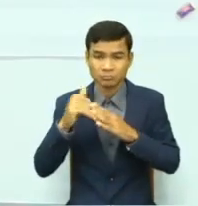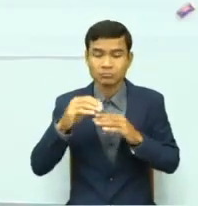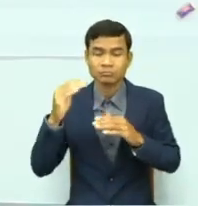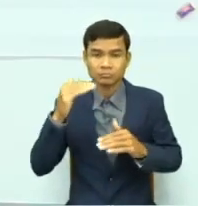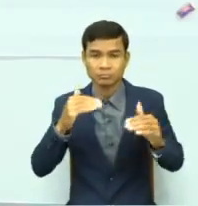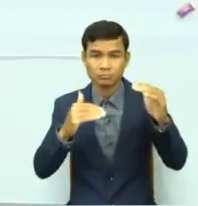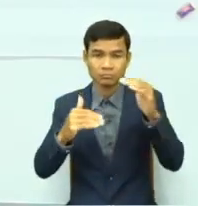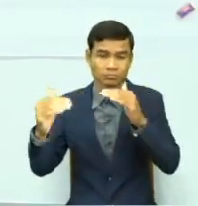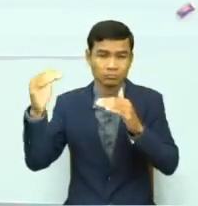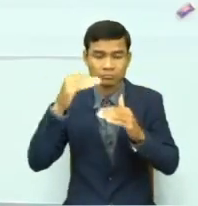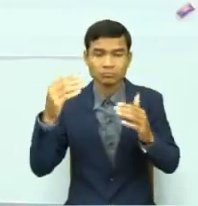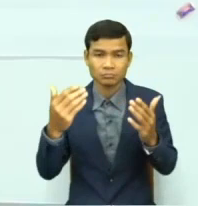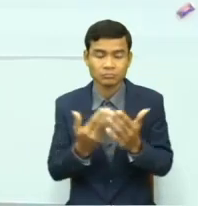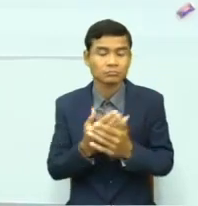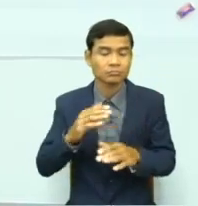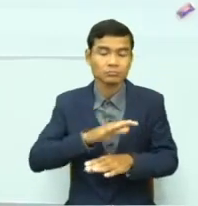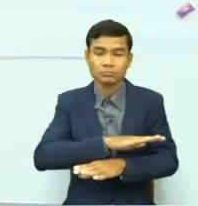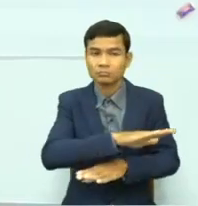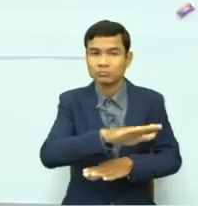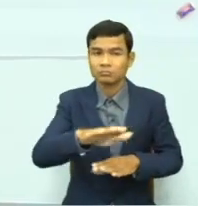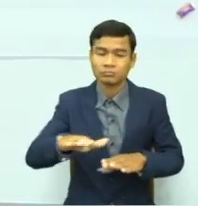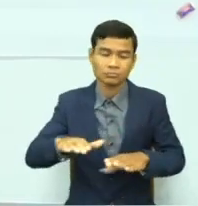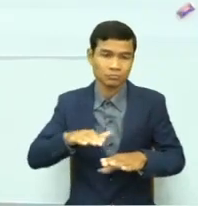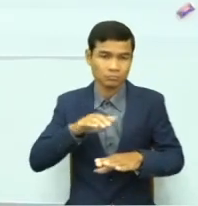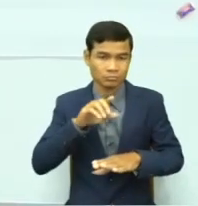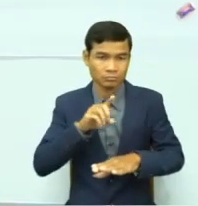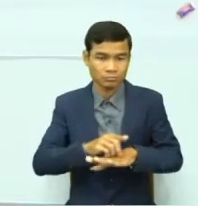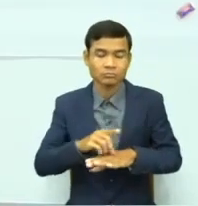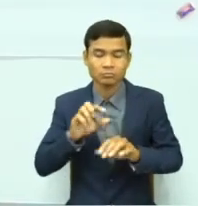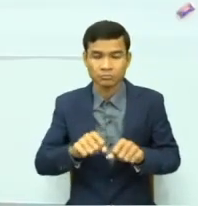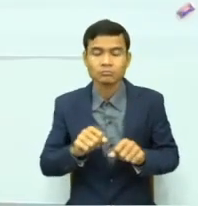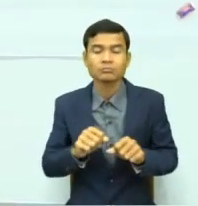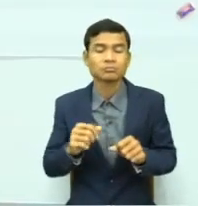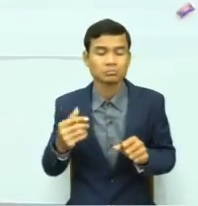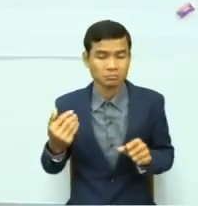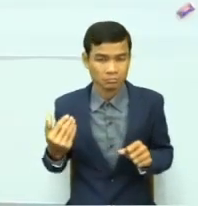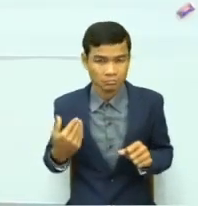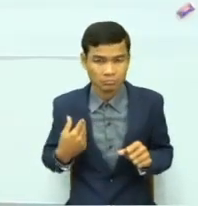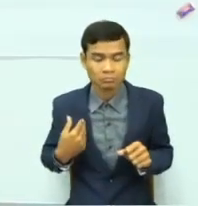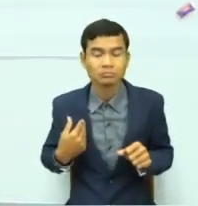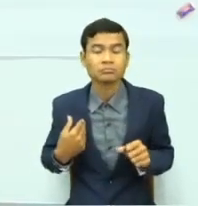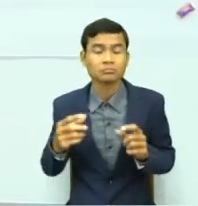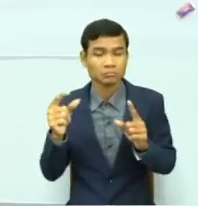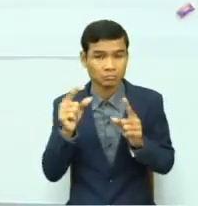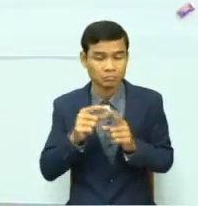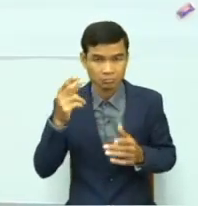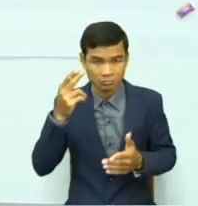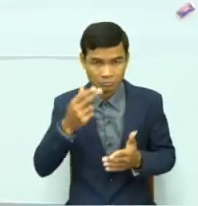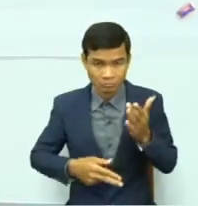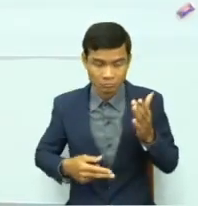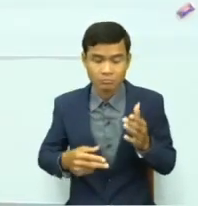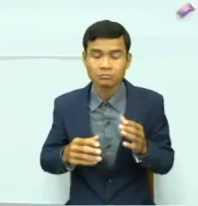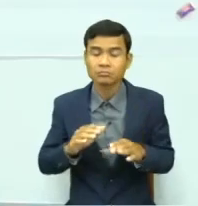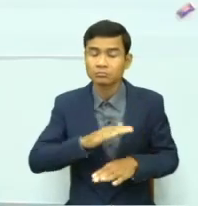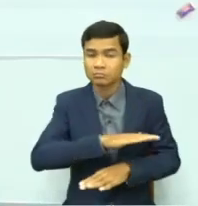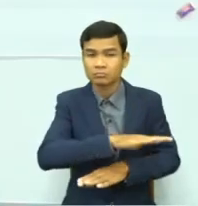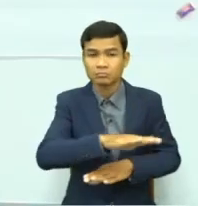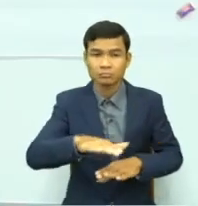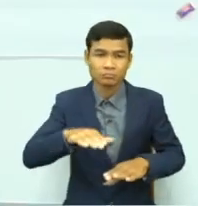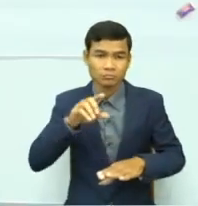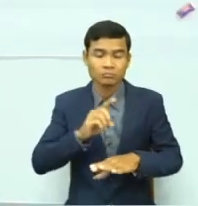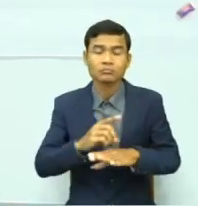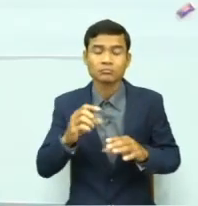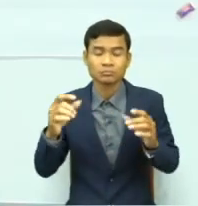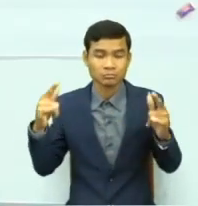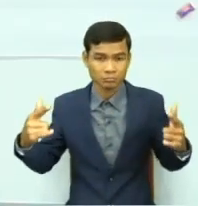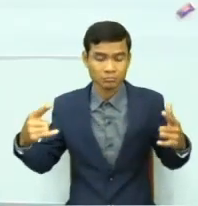Chàng, bởi tùy nâng bánh, ta nớ, chàng, ta bị ở vầy, đai chịp bị bạn đấy sắp